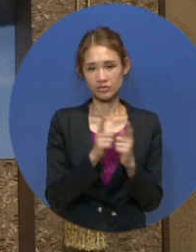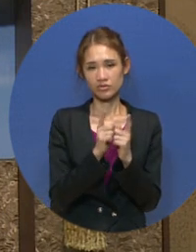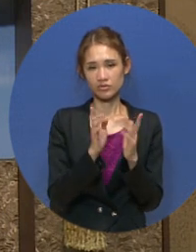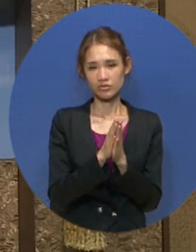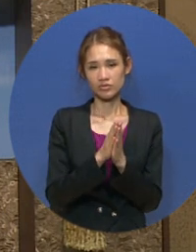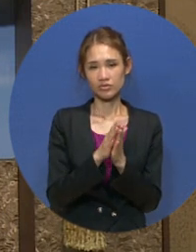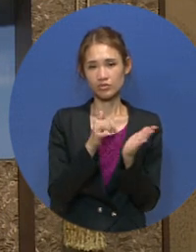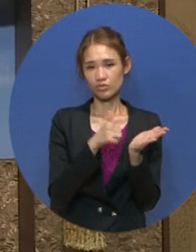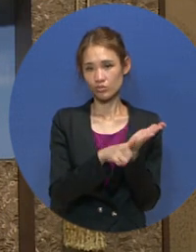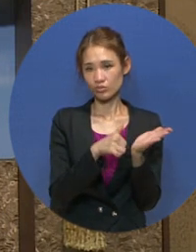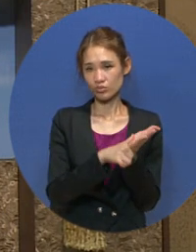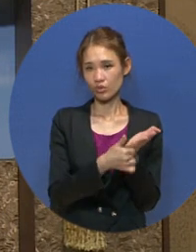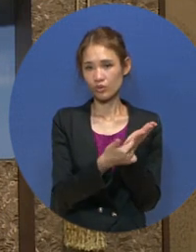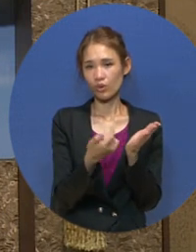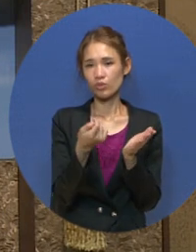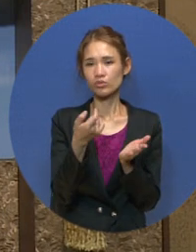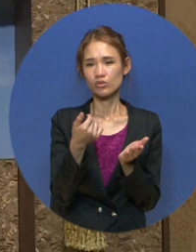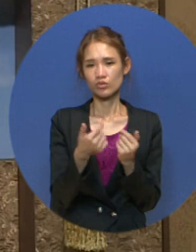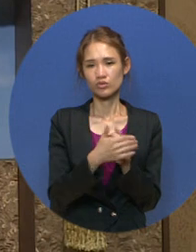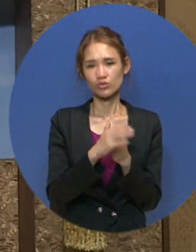이제 그 물품들이 너무 적다 보니까